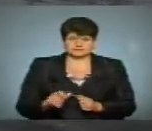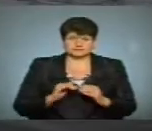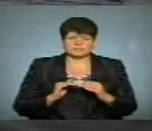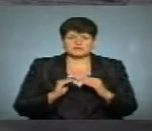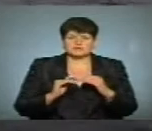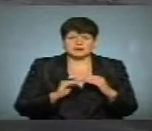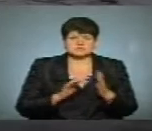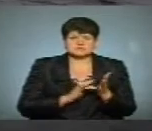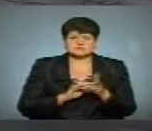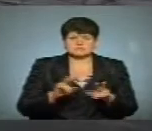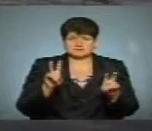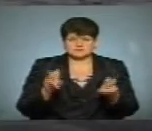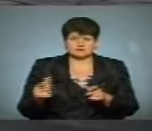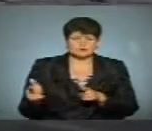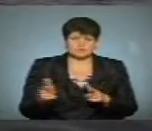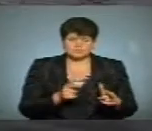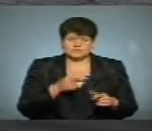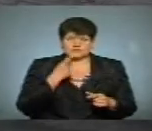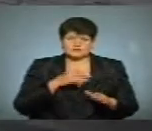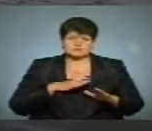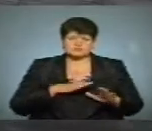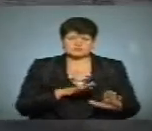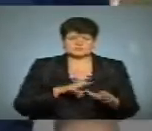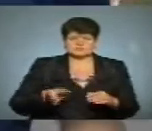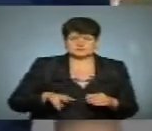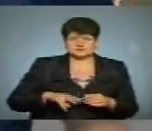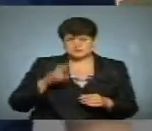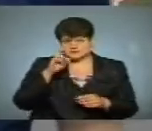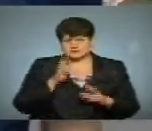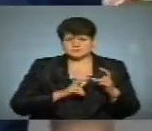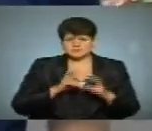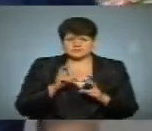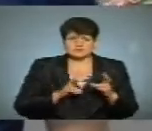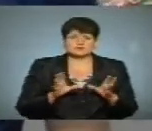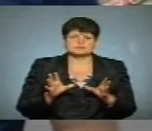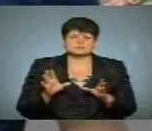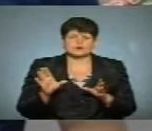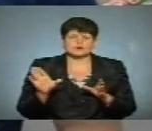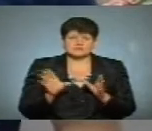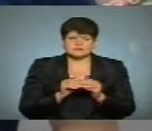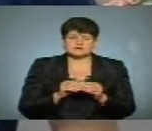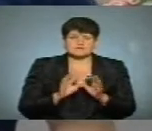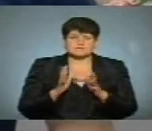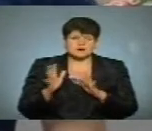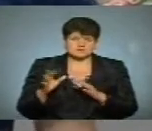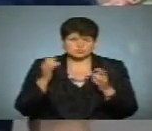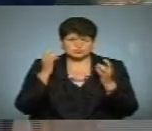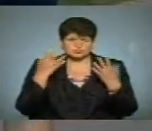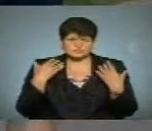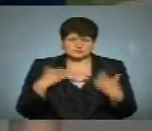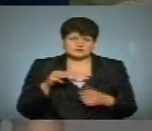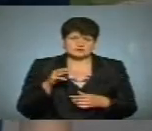«Циганка» до купального сезону готовий, каже заступник директора комунального підприємства об'єднання парки культури та відпочинку міста Тернополя Тарас